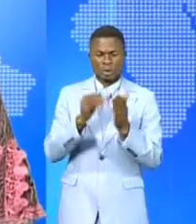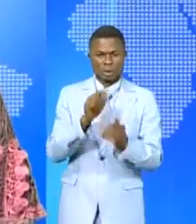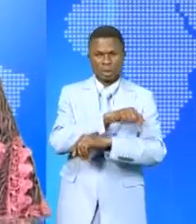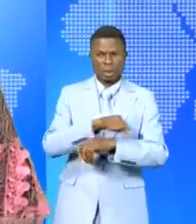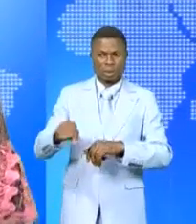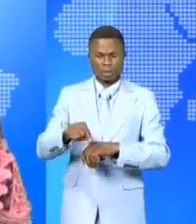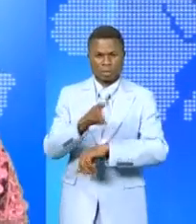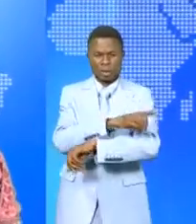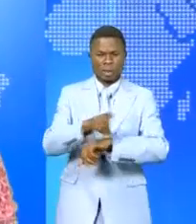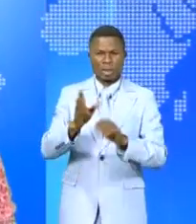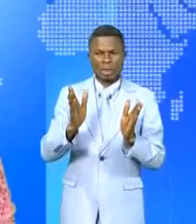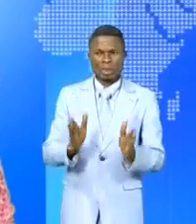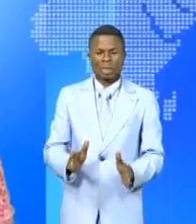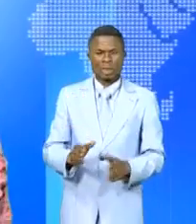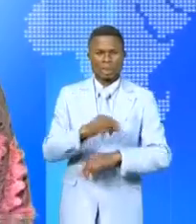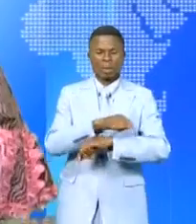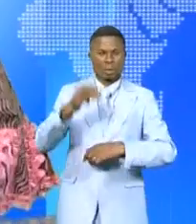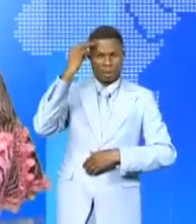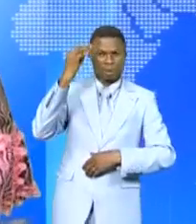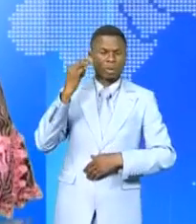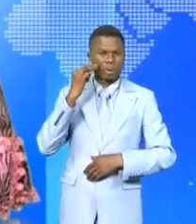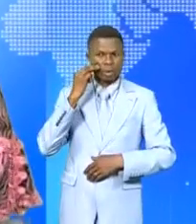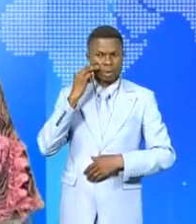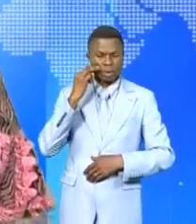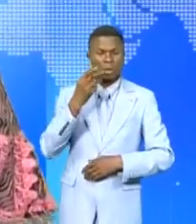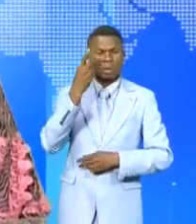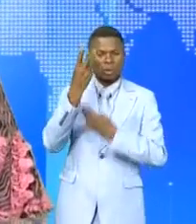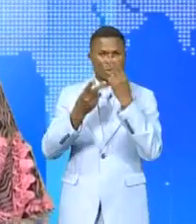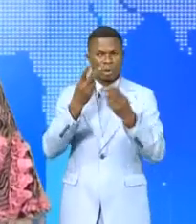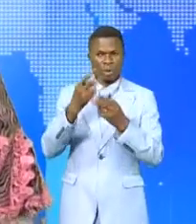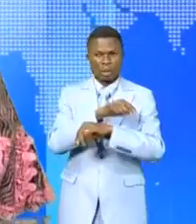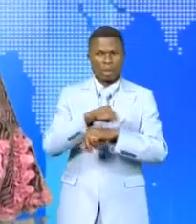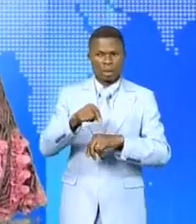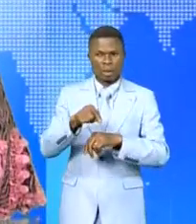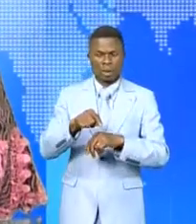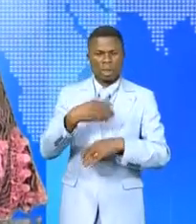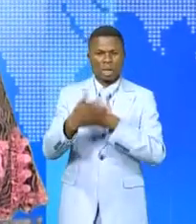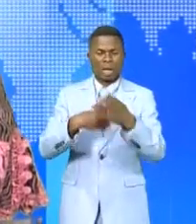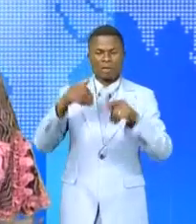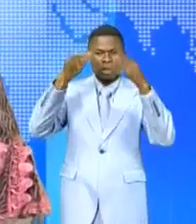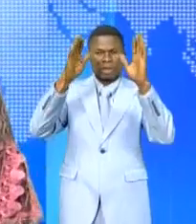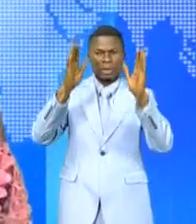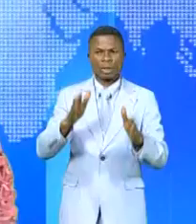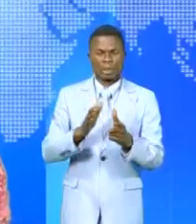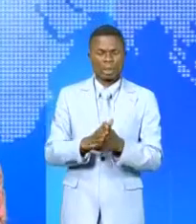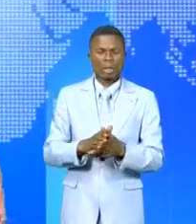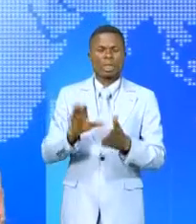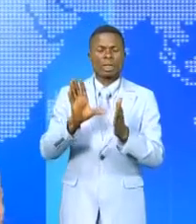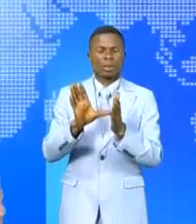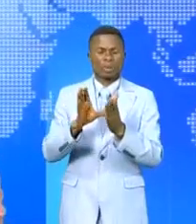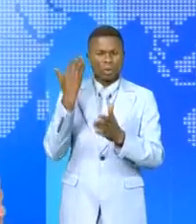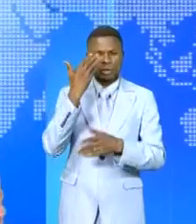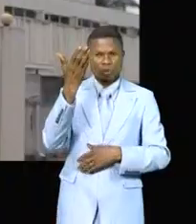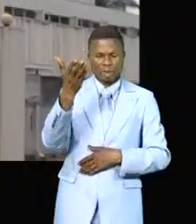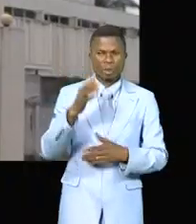de l'administration du ministère, c'est celle effectuée au ministère des Affaires étrangères. Doris Mozotamboué nous